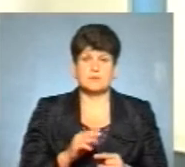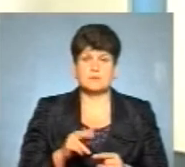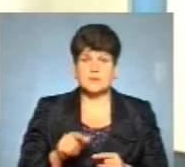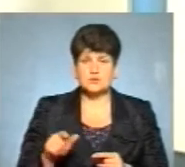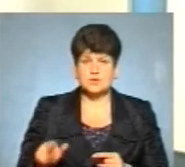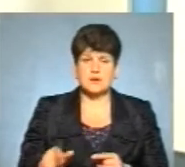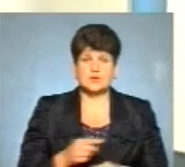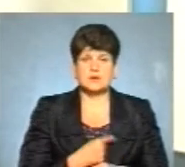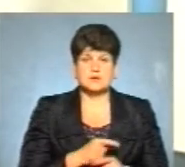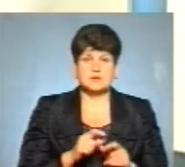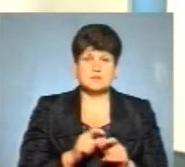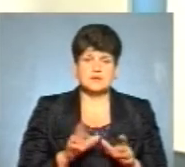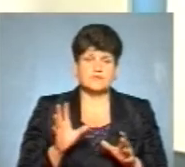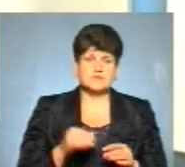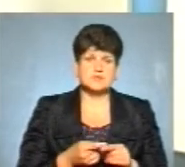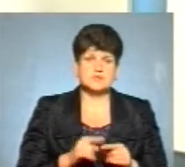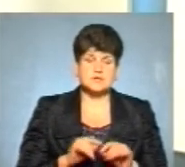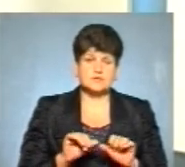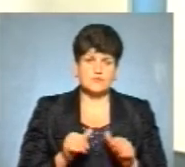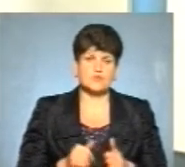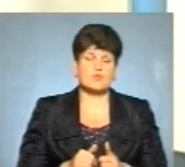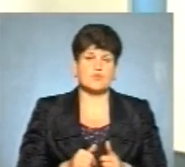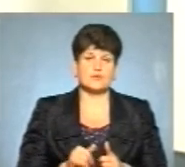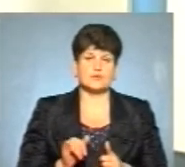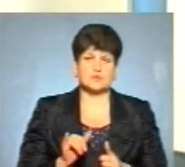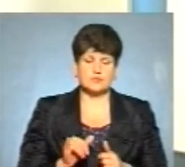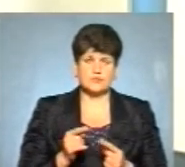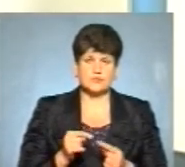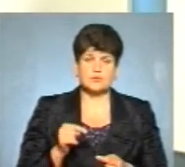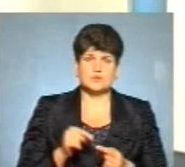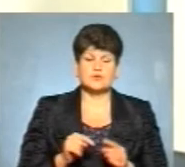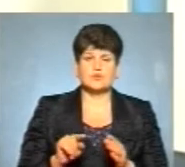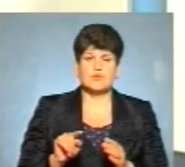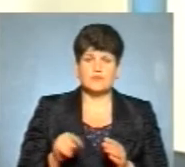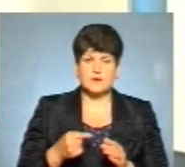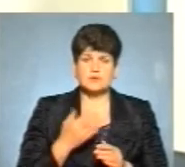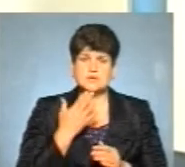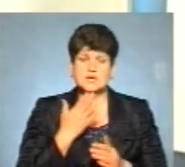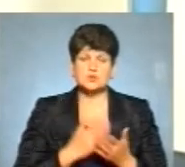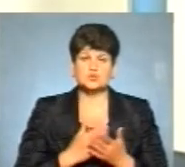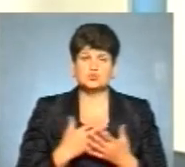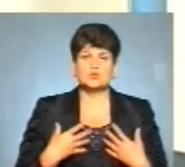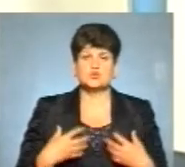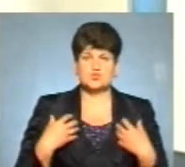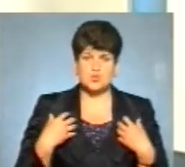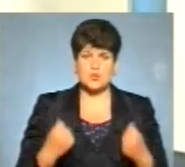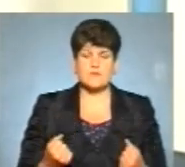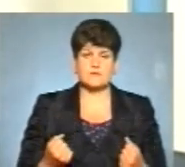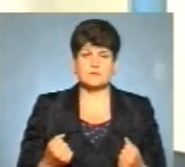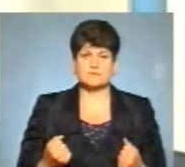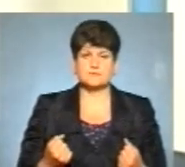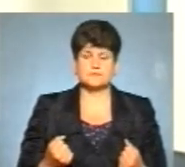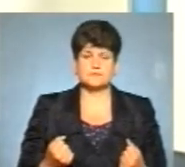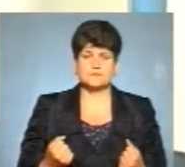це сформовано у відповідності до вимог Національної служби здоров'я,